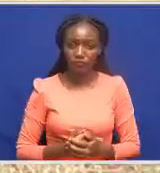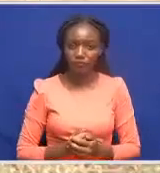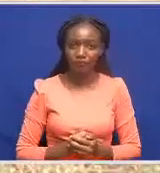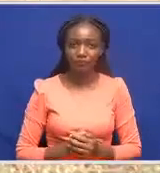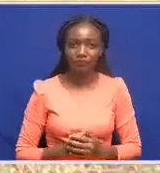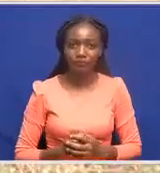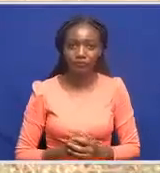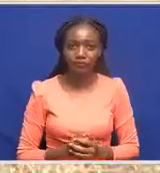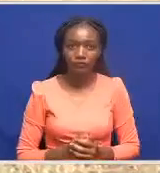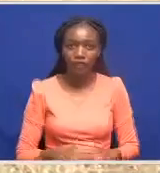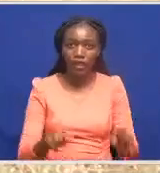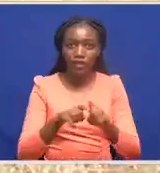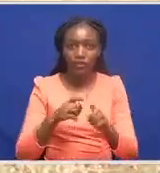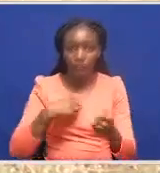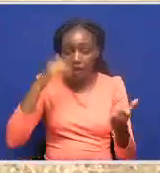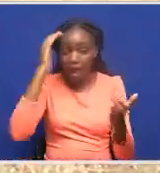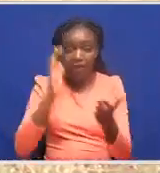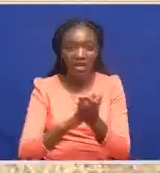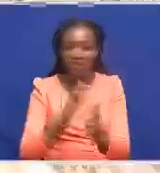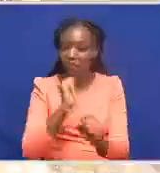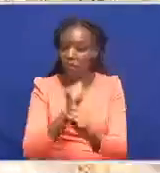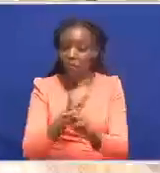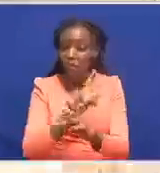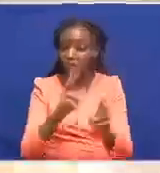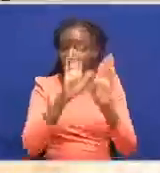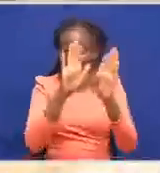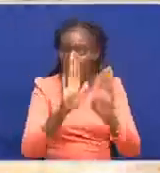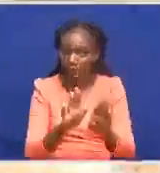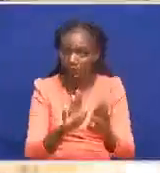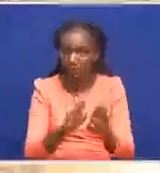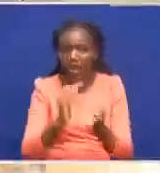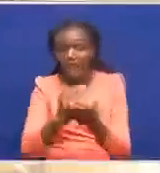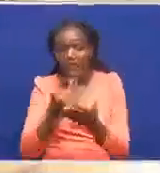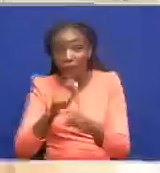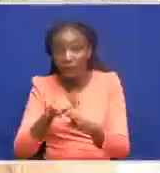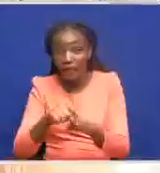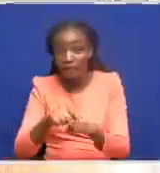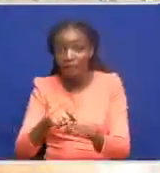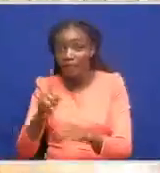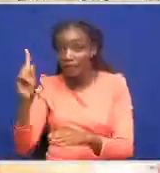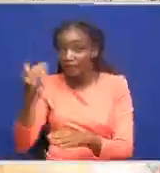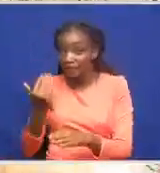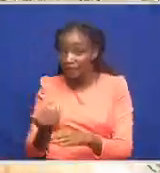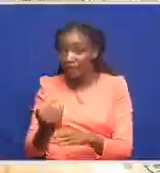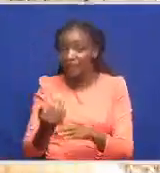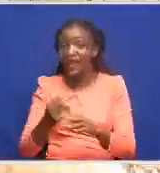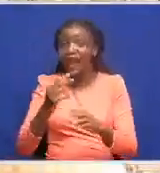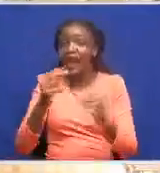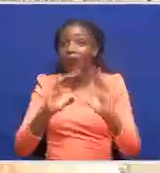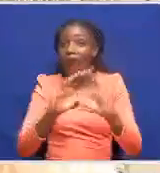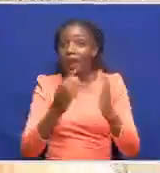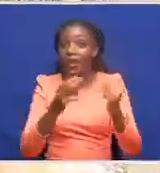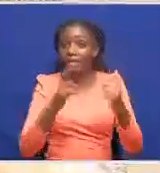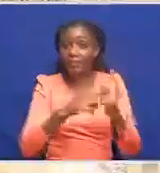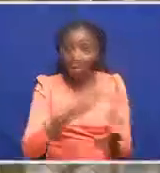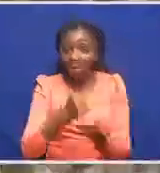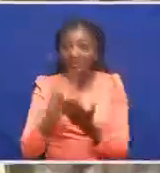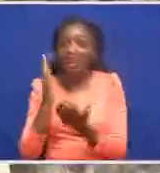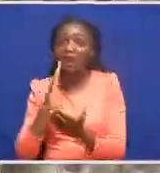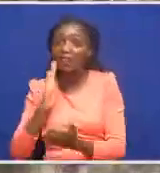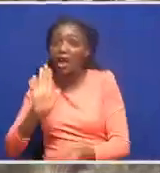isipokuwa ni hii kazi, singesomesa watoto wangu. Wakati mwingine mwanawe wa darasa la saba anamsaidia kufanya kazi